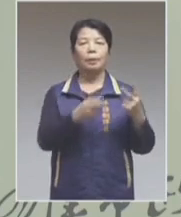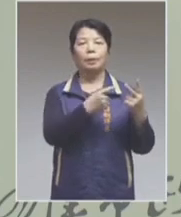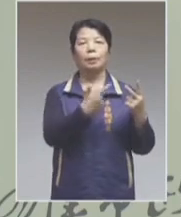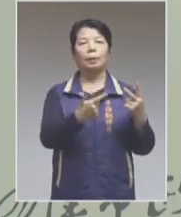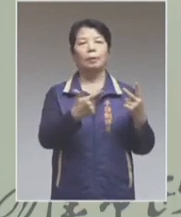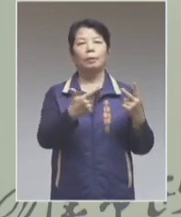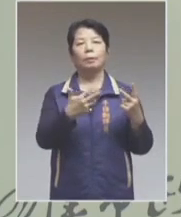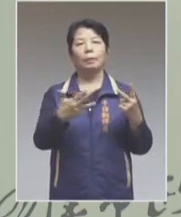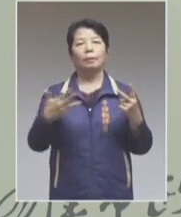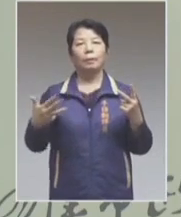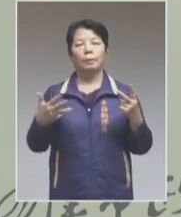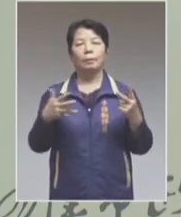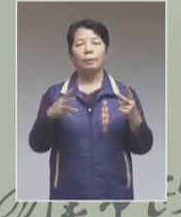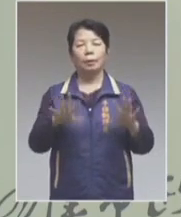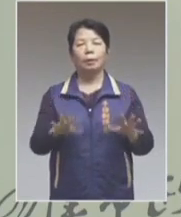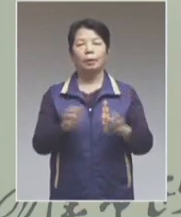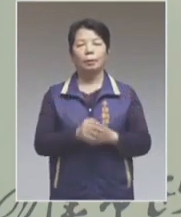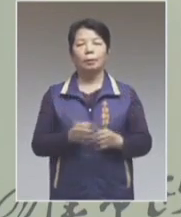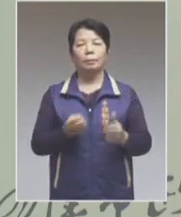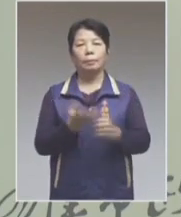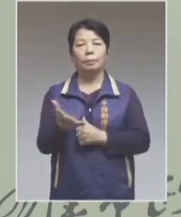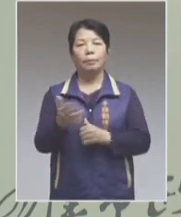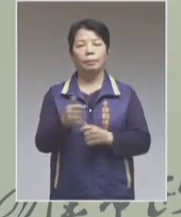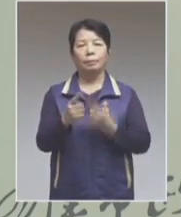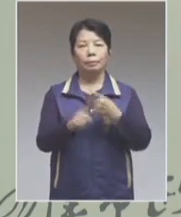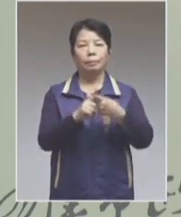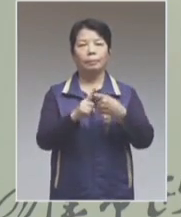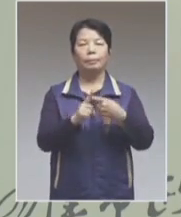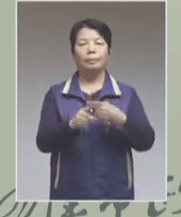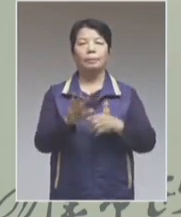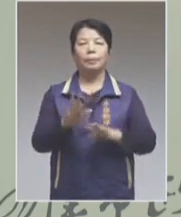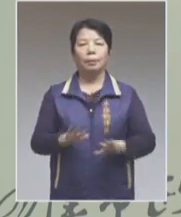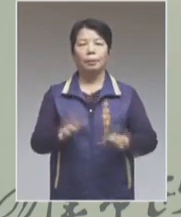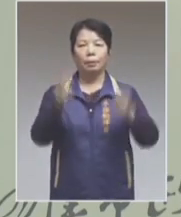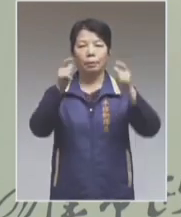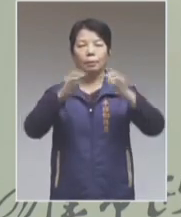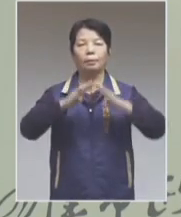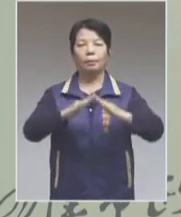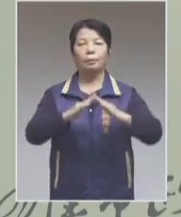22688衍生的本市确诊个案，那是因为本市的